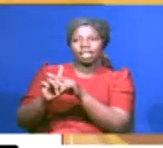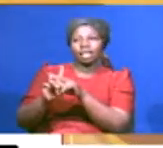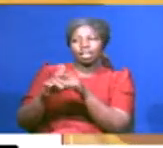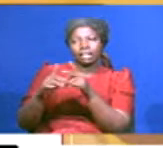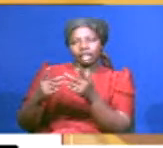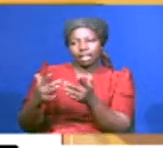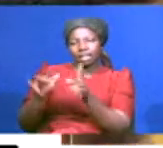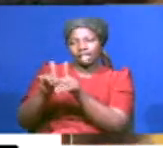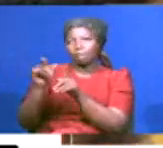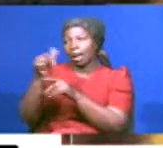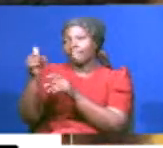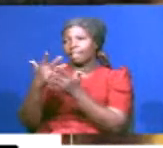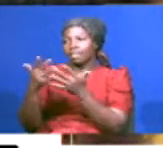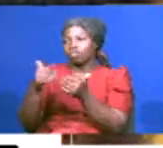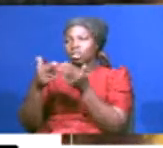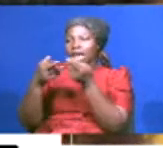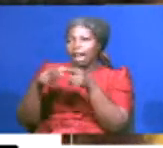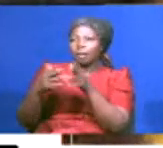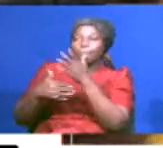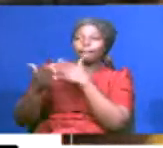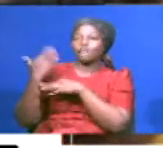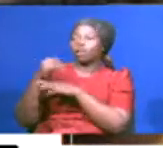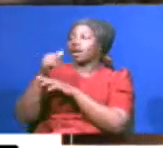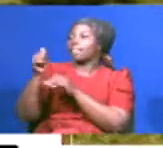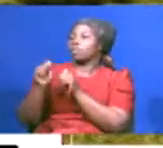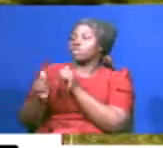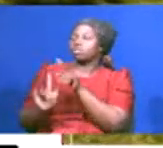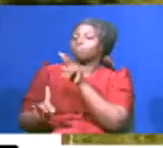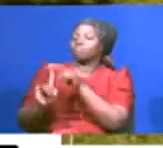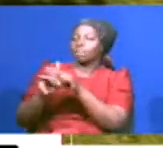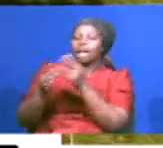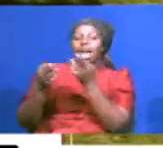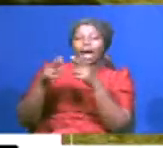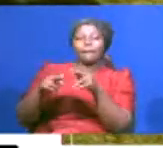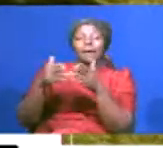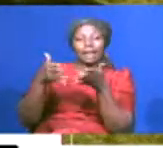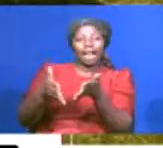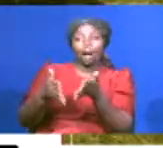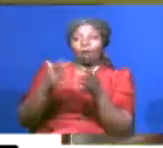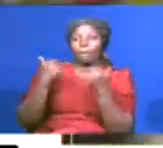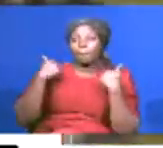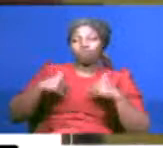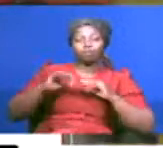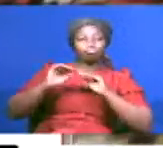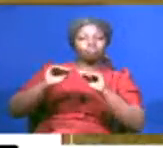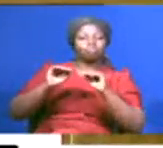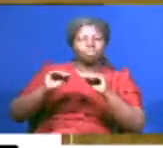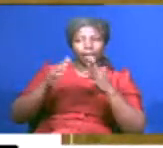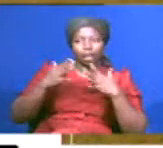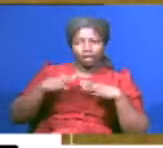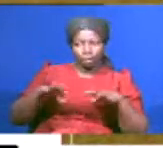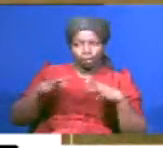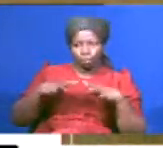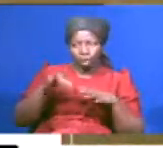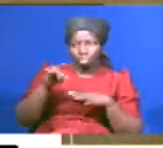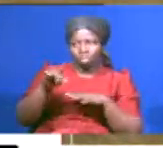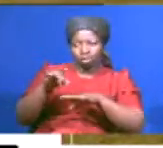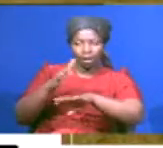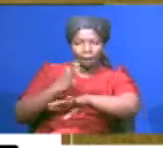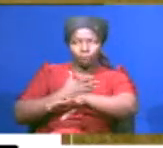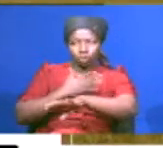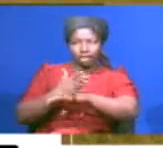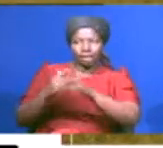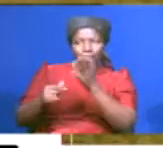yale yanayofanyika, mm-hmm. na yale ambayo yanatokea. Yani mimi muziki yangu mimi ni kufundisha watu, unaona, nifundisha watu. ndio kipaji lipo na Mwenyezi Mungu. So